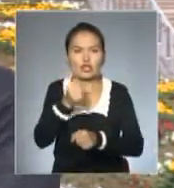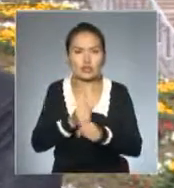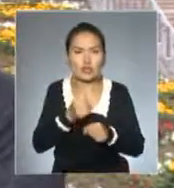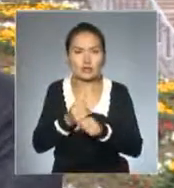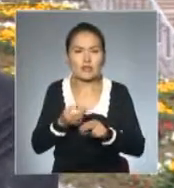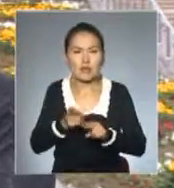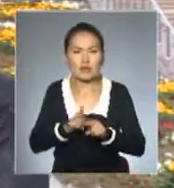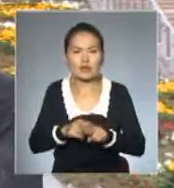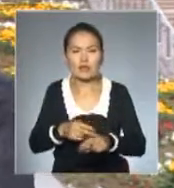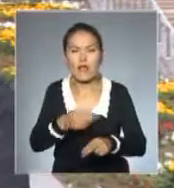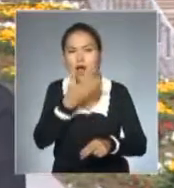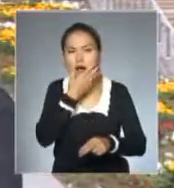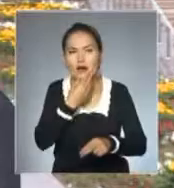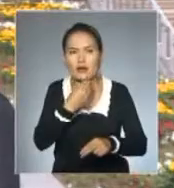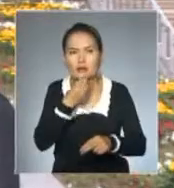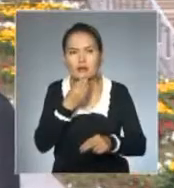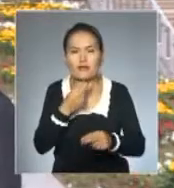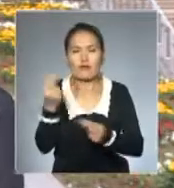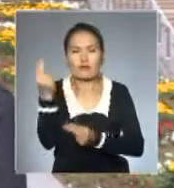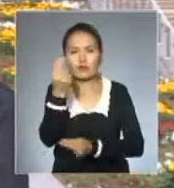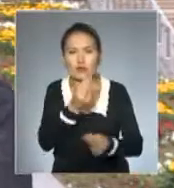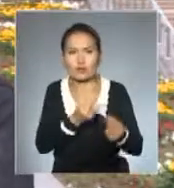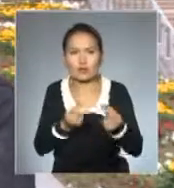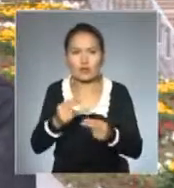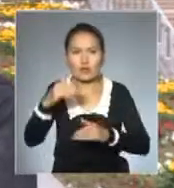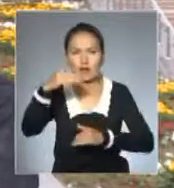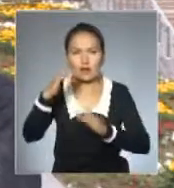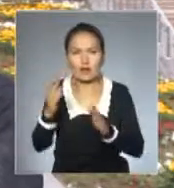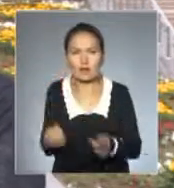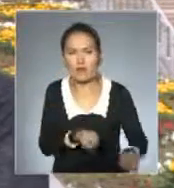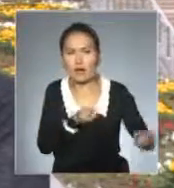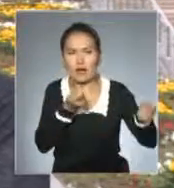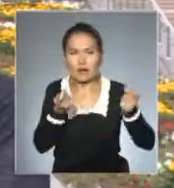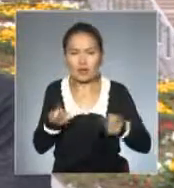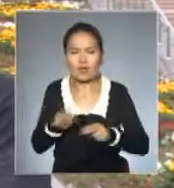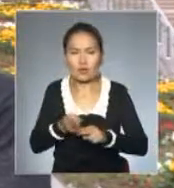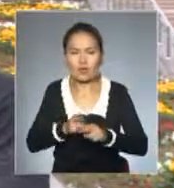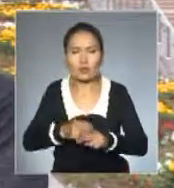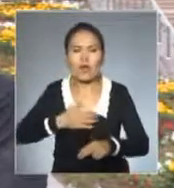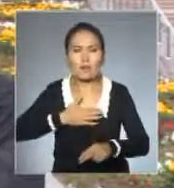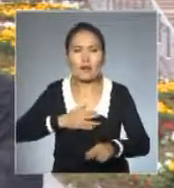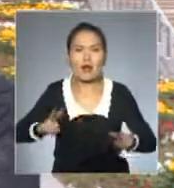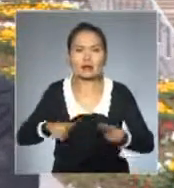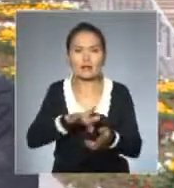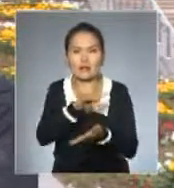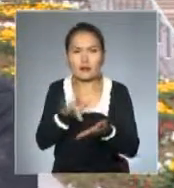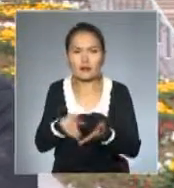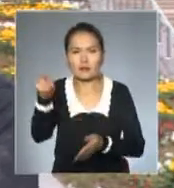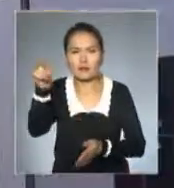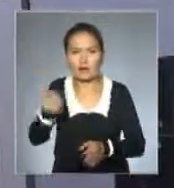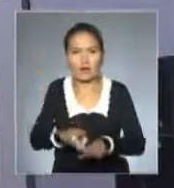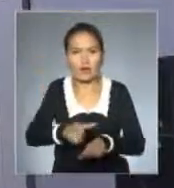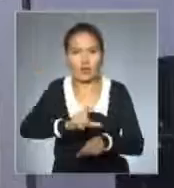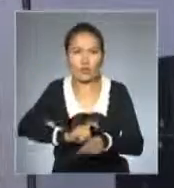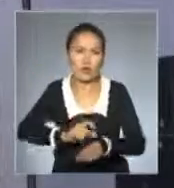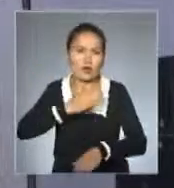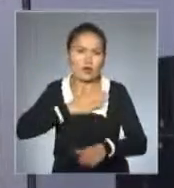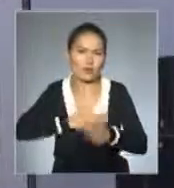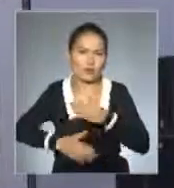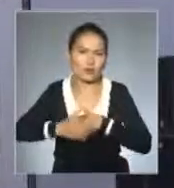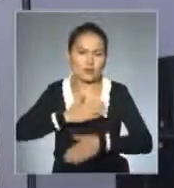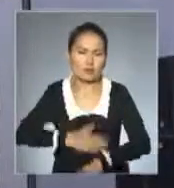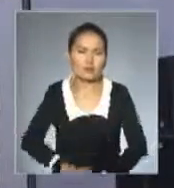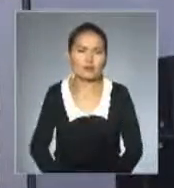суреттерін бейнеледім. Жақында ғана бұл жұмыстарды Венецияда көрсеткенмін. Осы шараға қатысып отырғаныма өте қуаныштымын. Осында